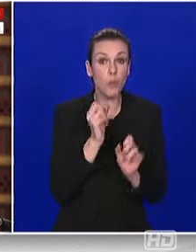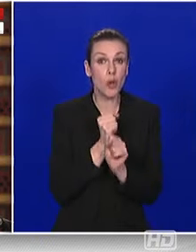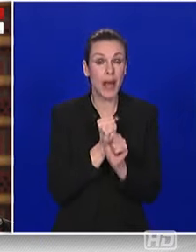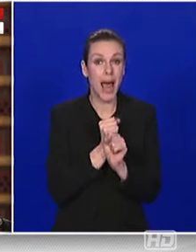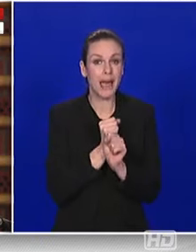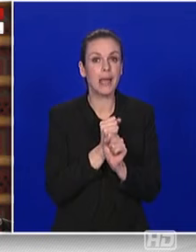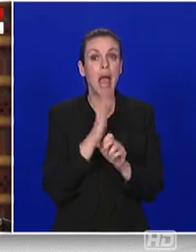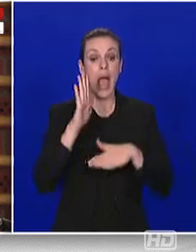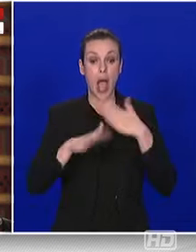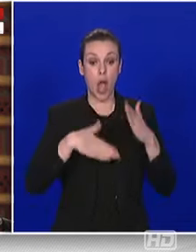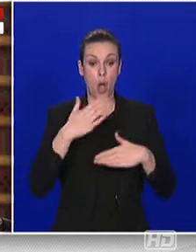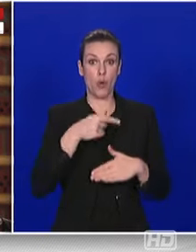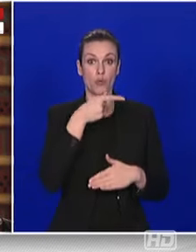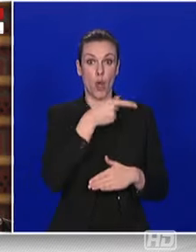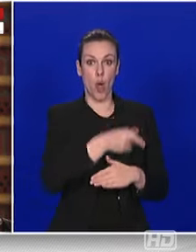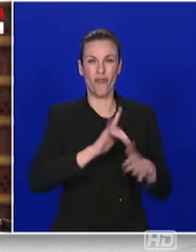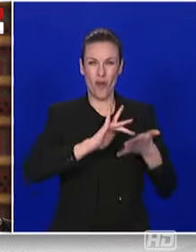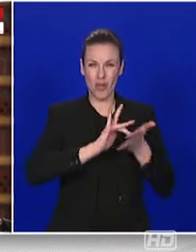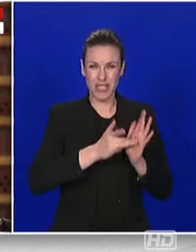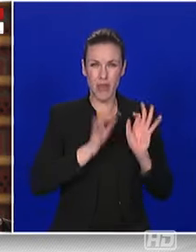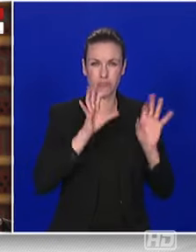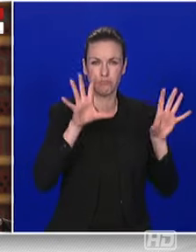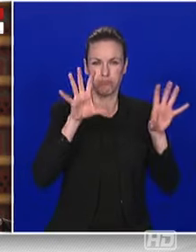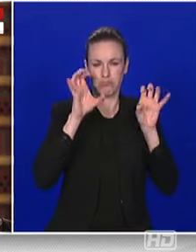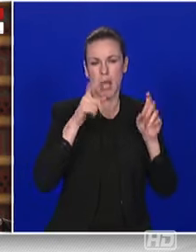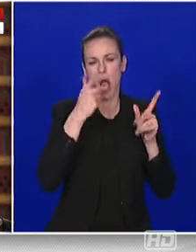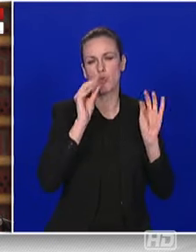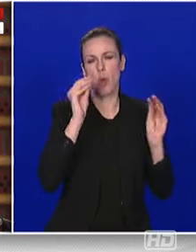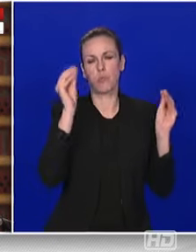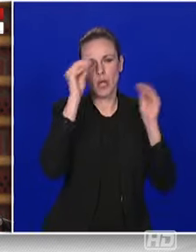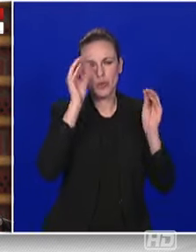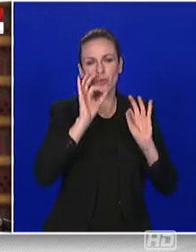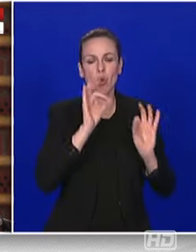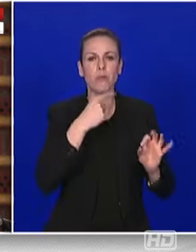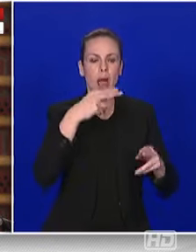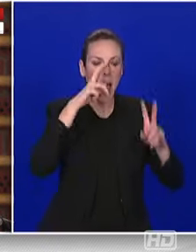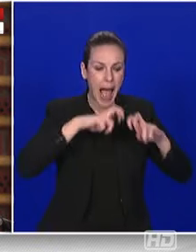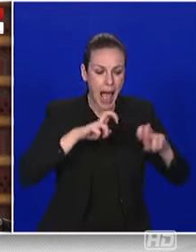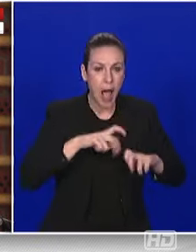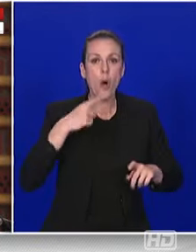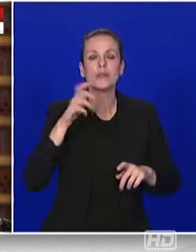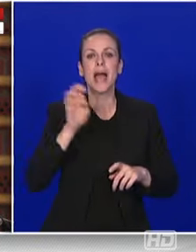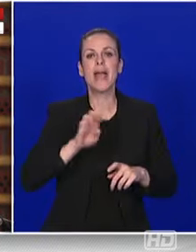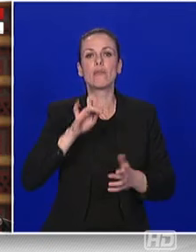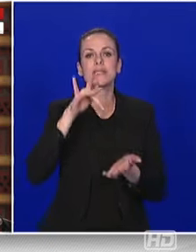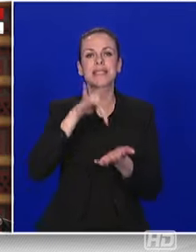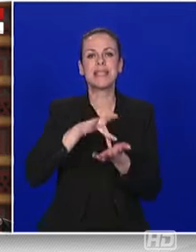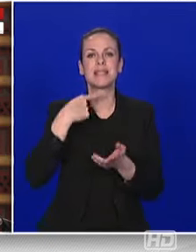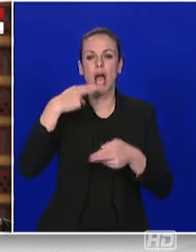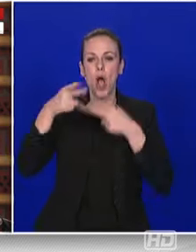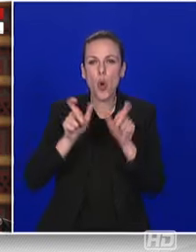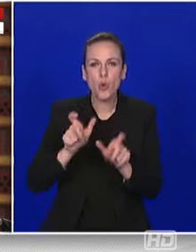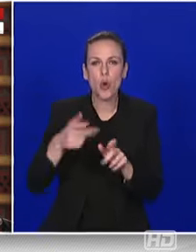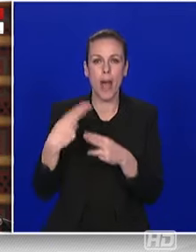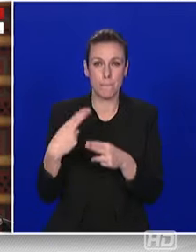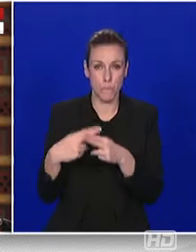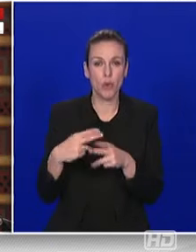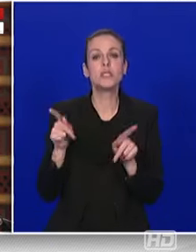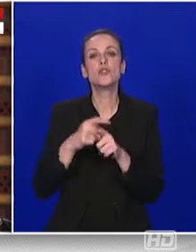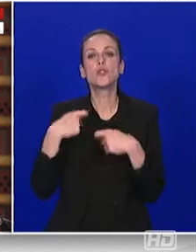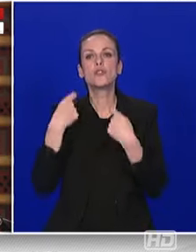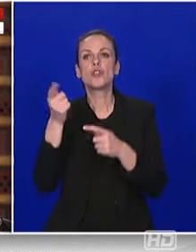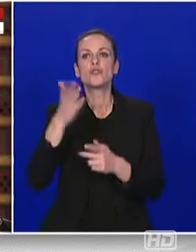nakon što se sva ta iskustva vrlo brzo analiziraju, Europski centar za kontrolu bolesti će također dati svoje